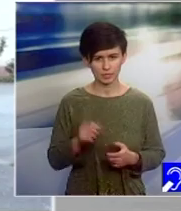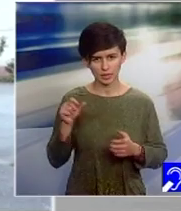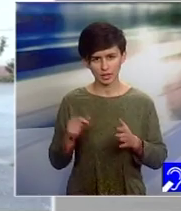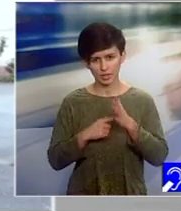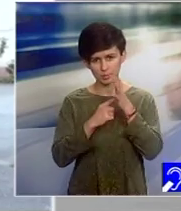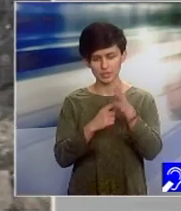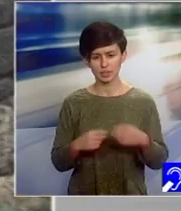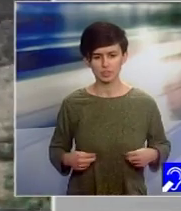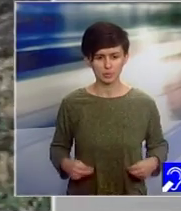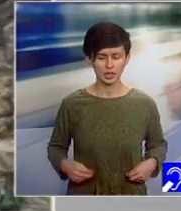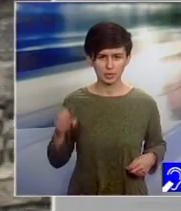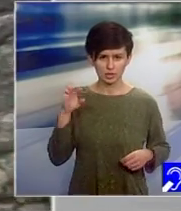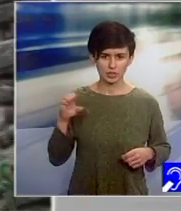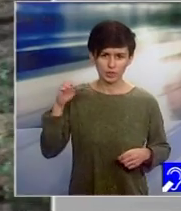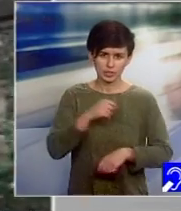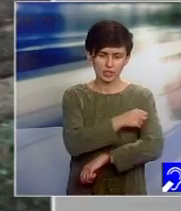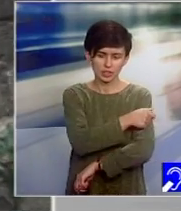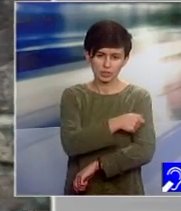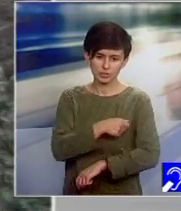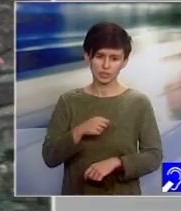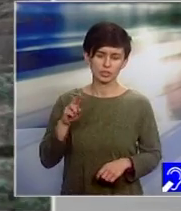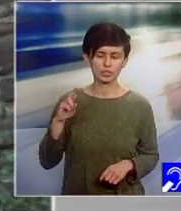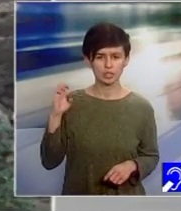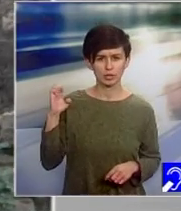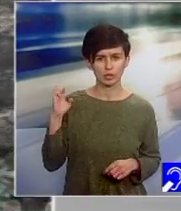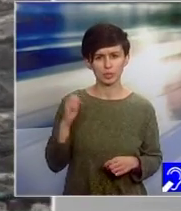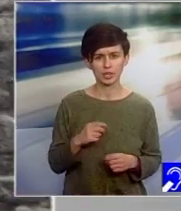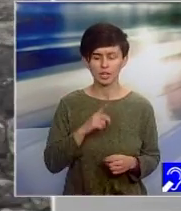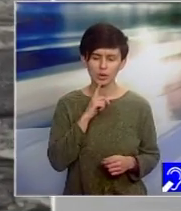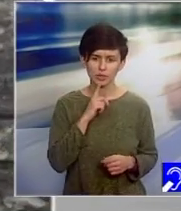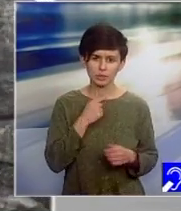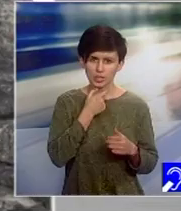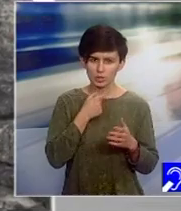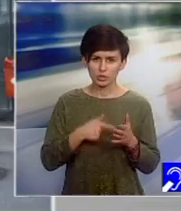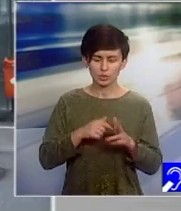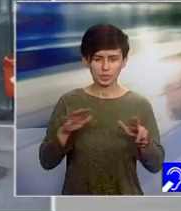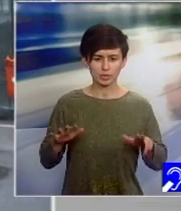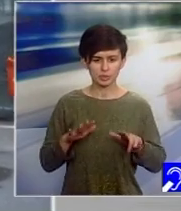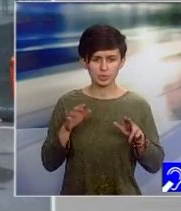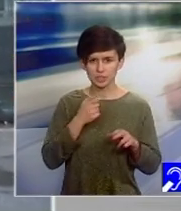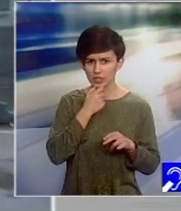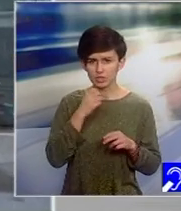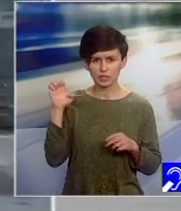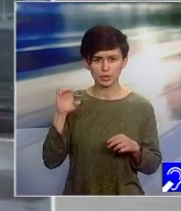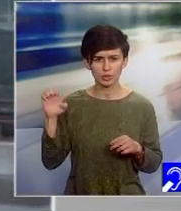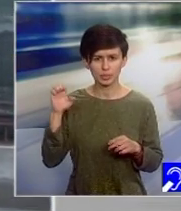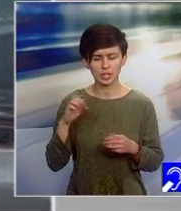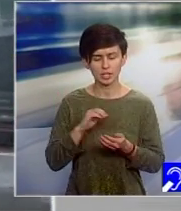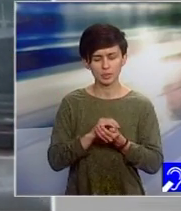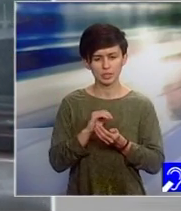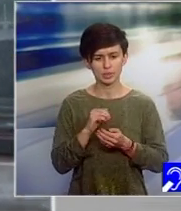Reprezentanții Parlamentului European și ai Consiliului Uniunii Europene au proclamat anul 2018 drept anul european al patrimoniului